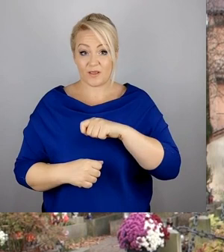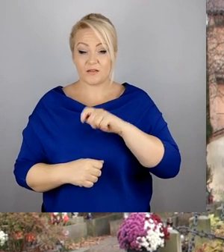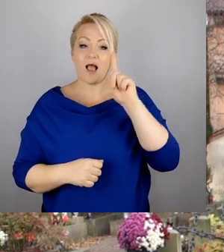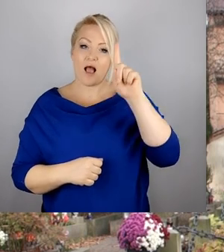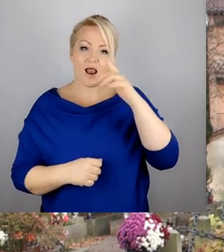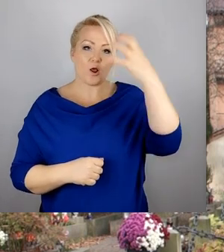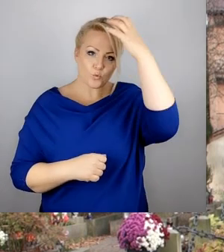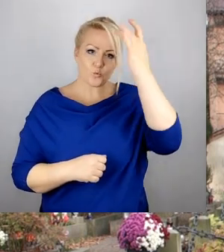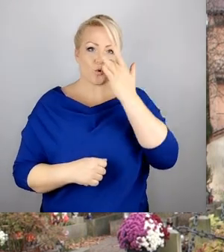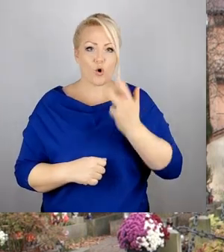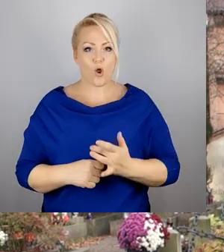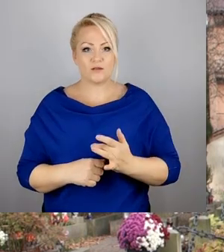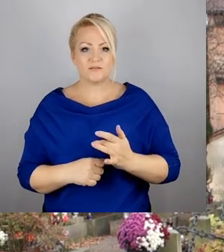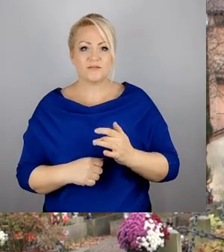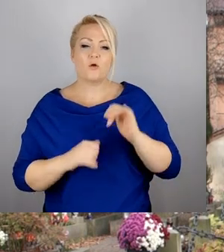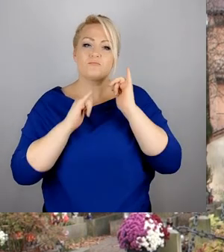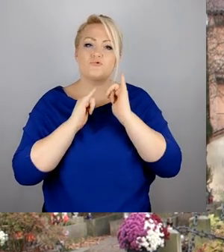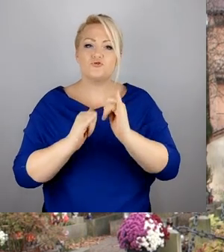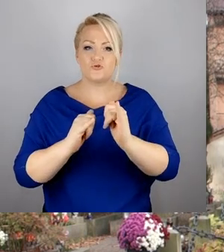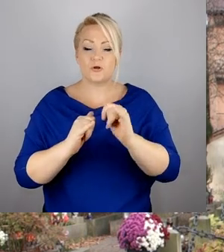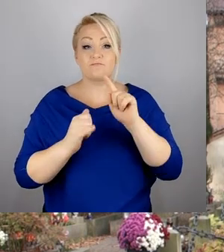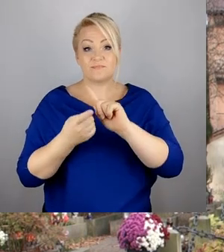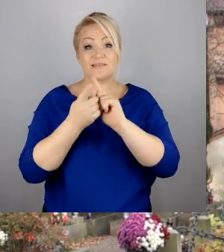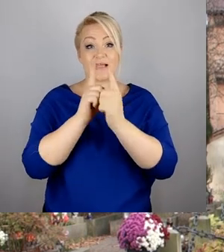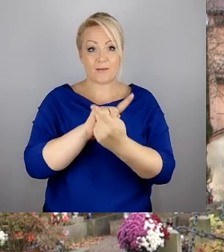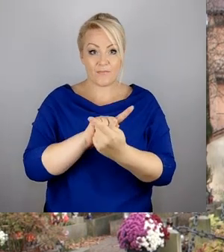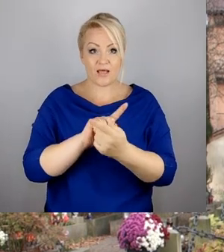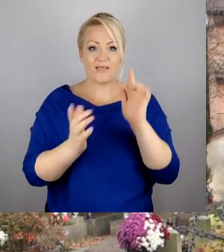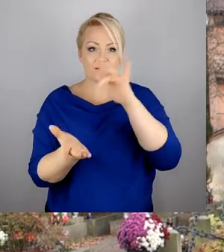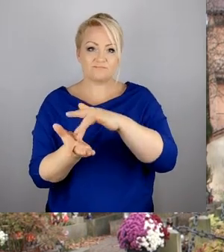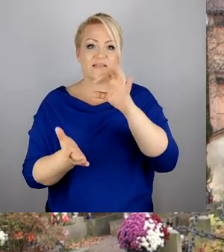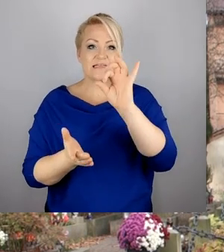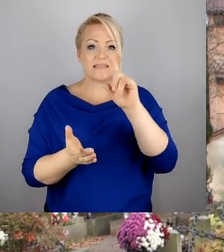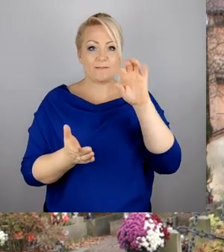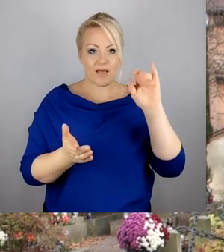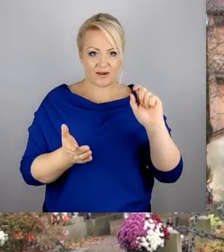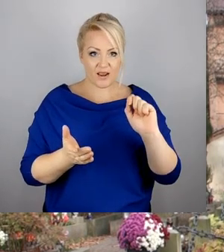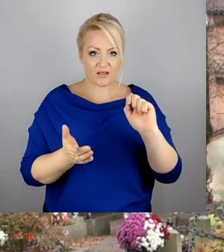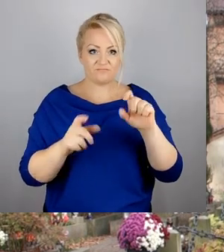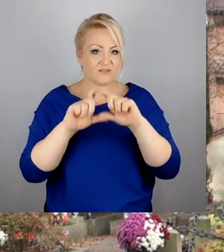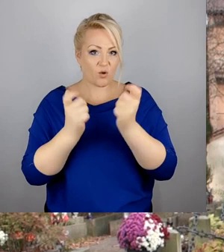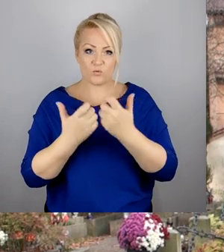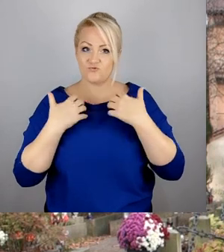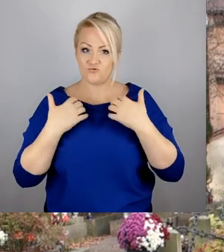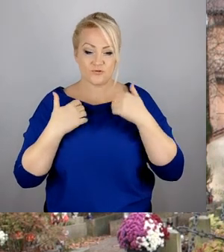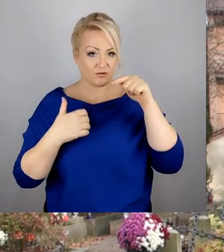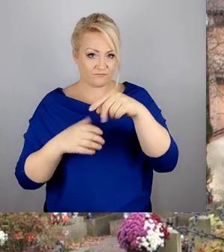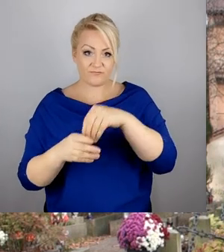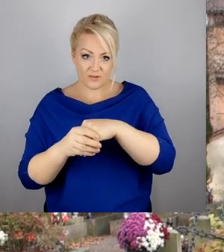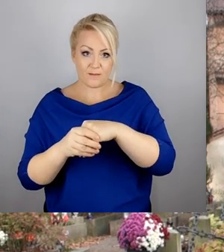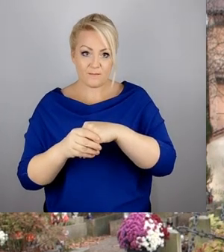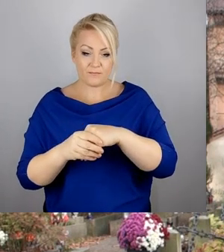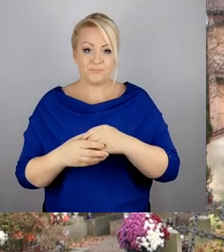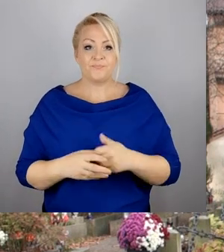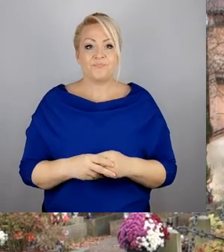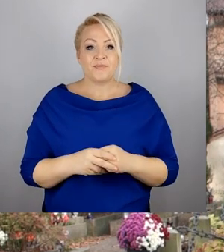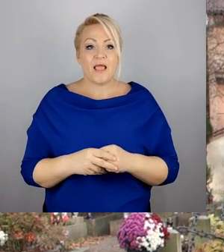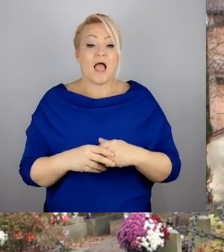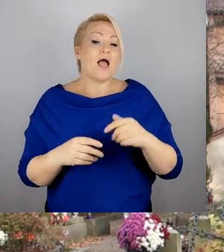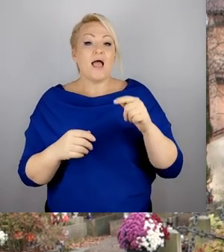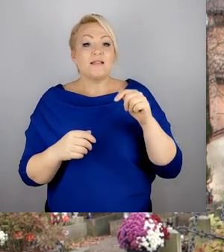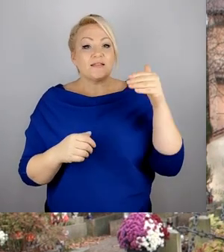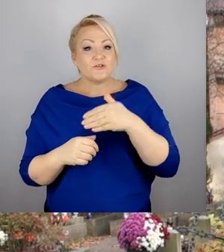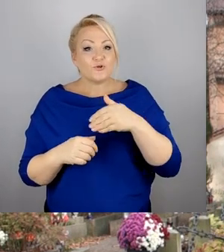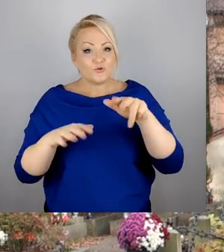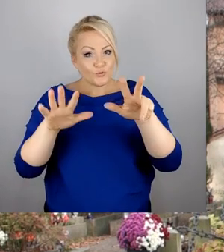śmierci. Car ułaskawia go i zamienia kary śmierci na dożywotni pobyt na Syberii. W